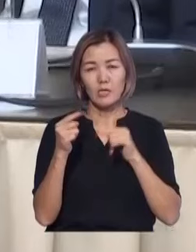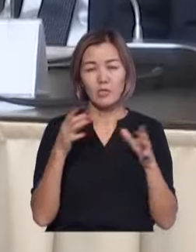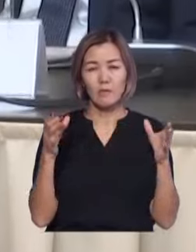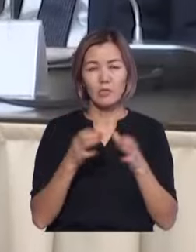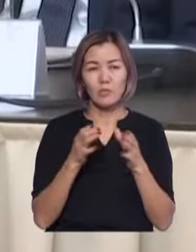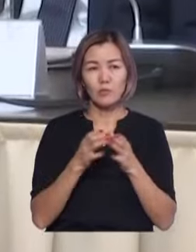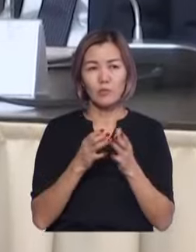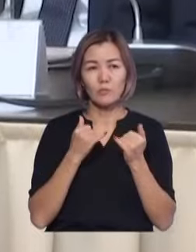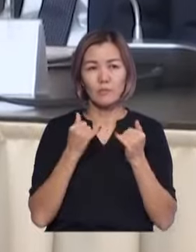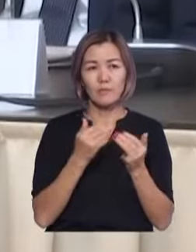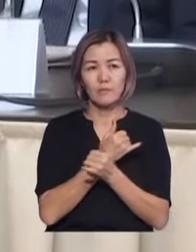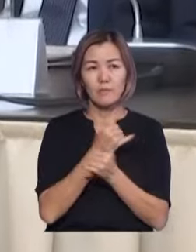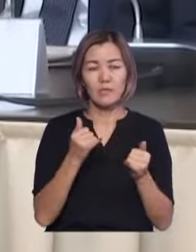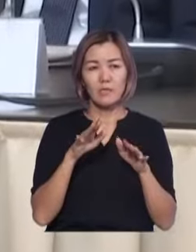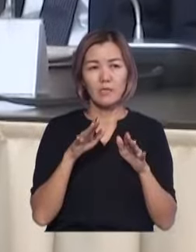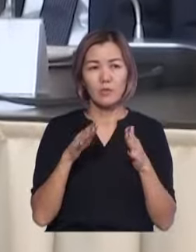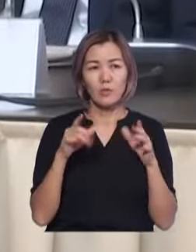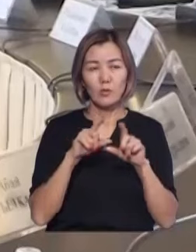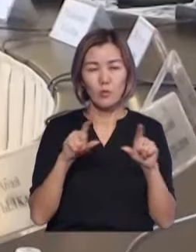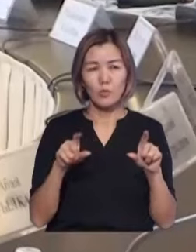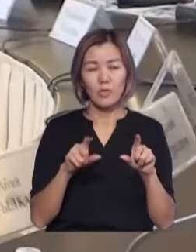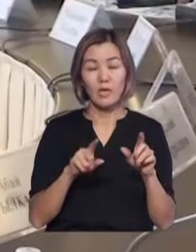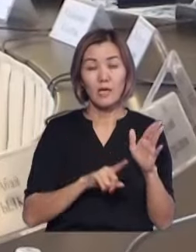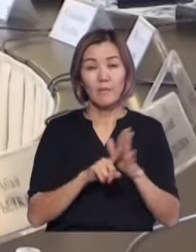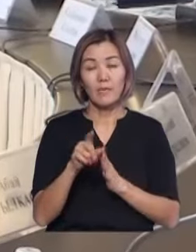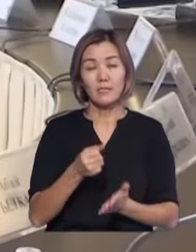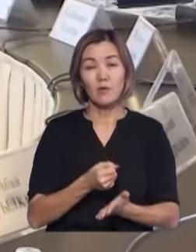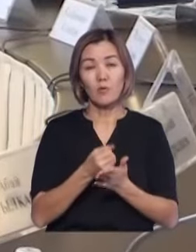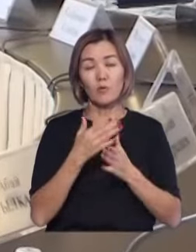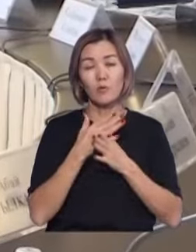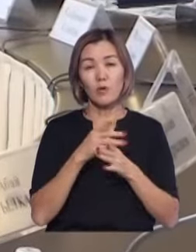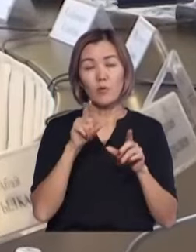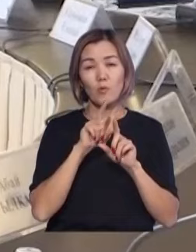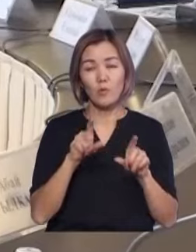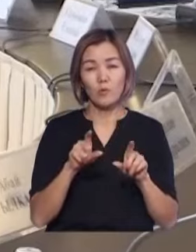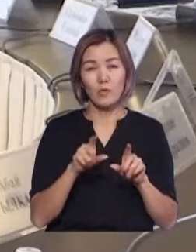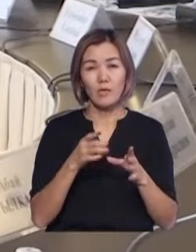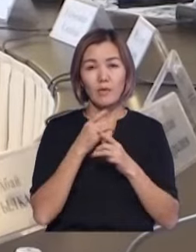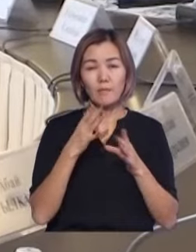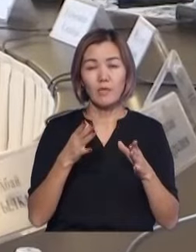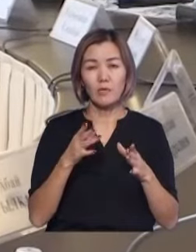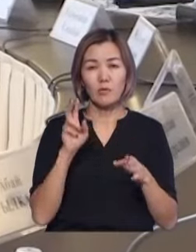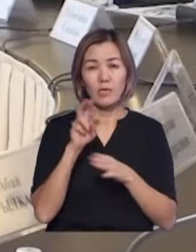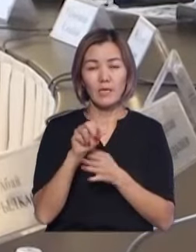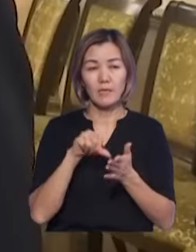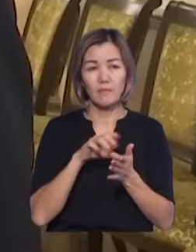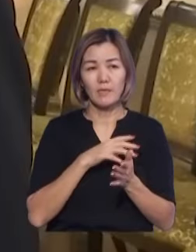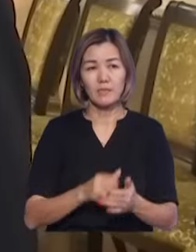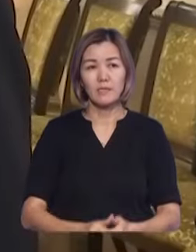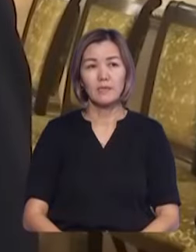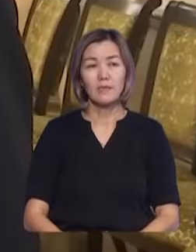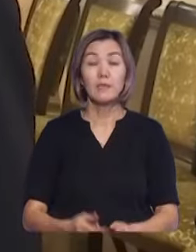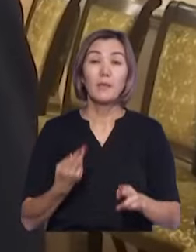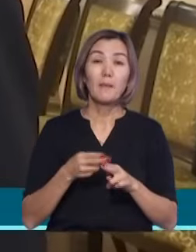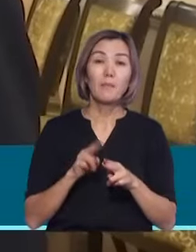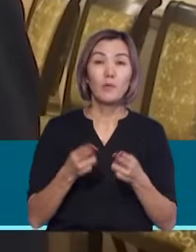белді журналистер қызмет ететін орда. Оларға әуелден ақ қолдау көрсетіп жүрген құқықтық орган өкілдері мерейтойға арнайы келген. Бұл